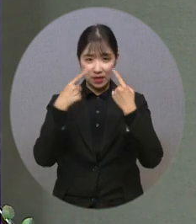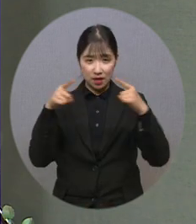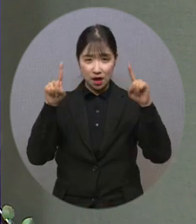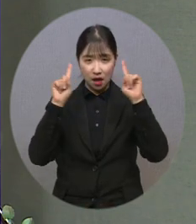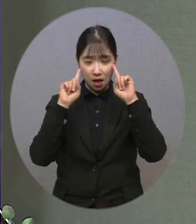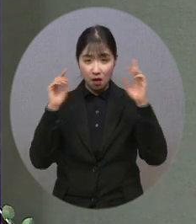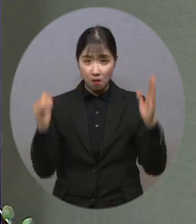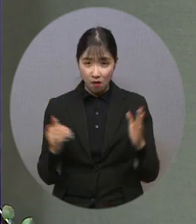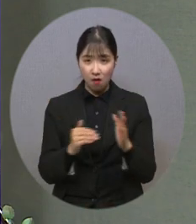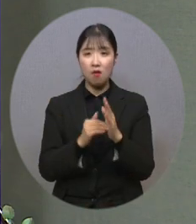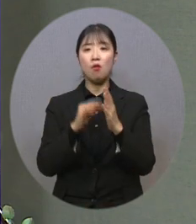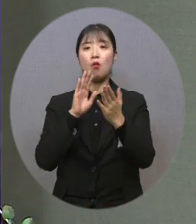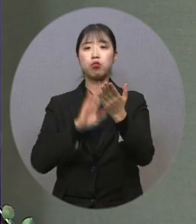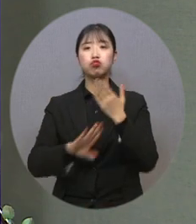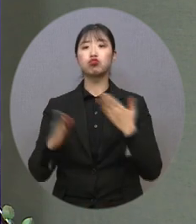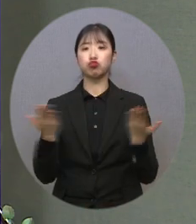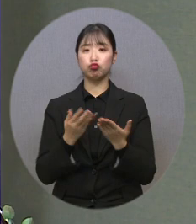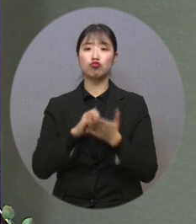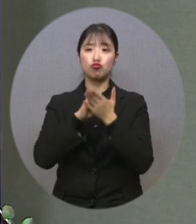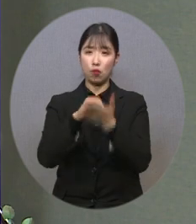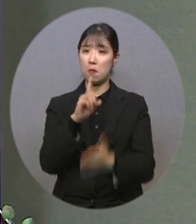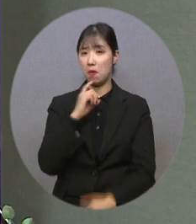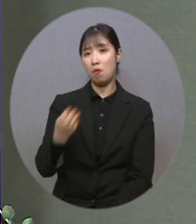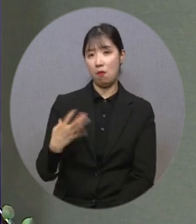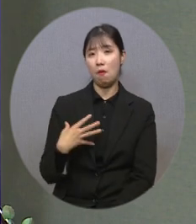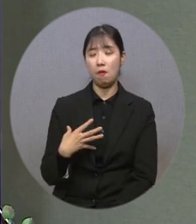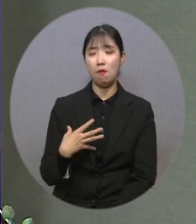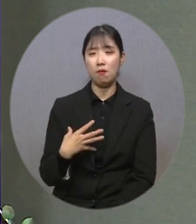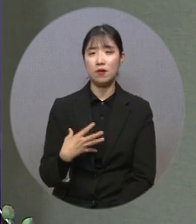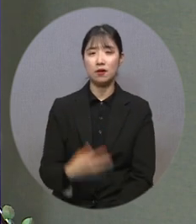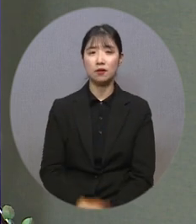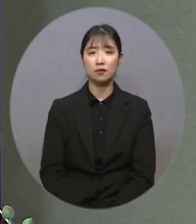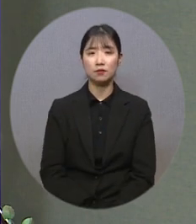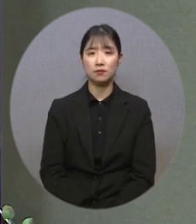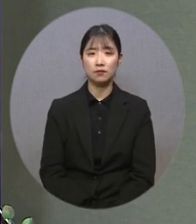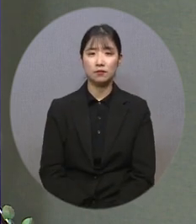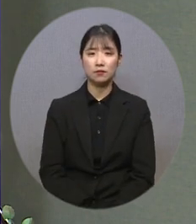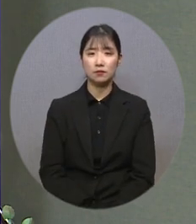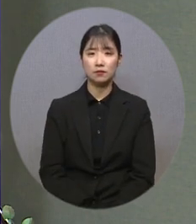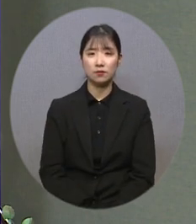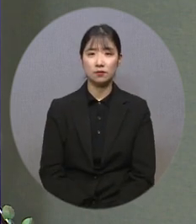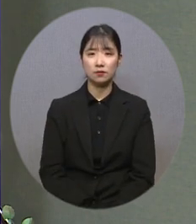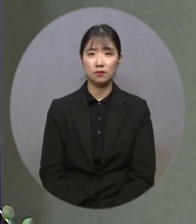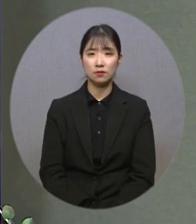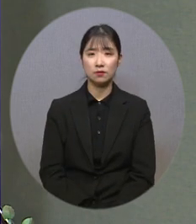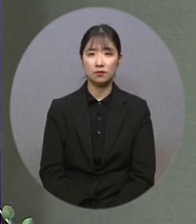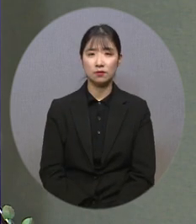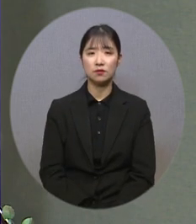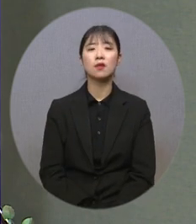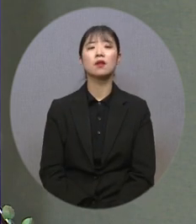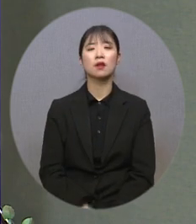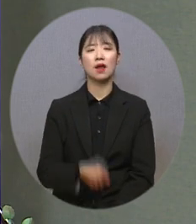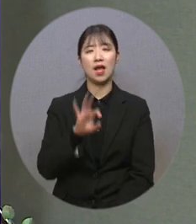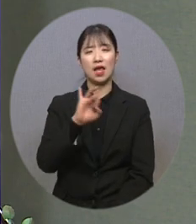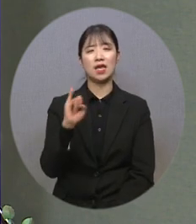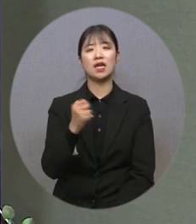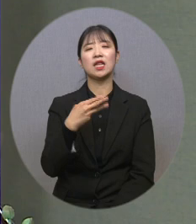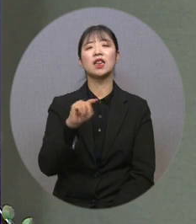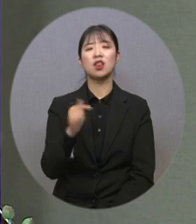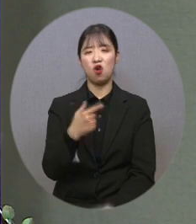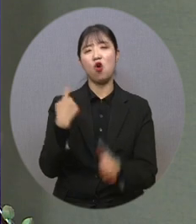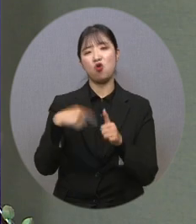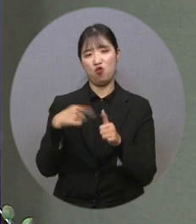1학년을 마치고 나니까 네. 취업을 했다고 그래요. 아하, 예, 예, 인턴이죠. 예. 그랬더니 네. 바로 인턴 교육을